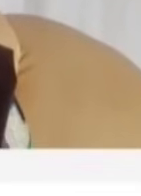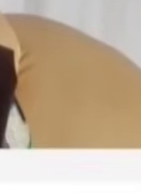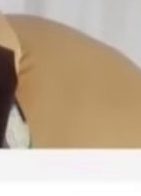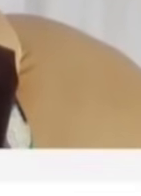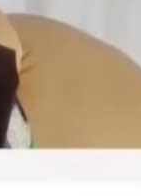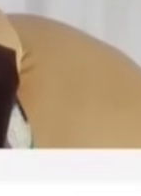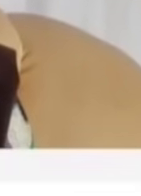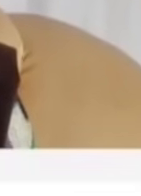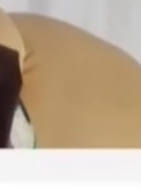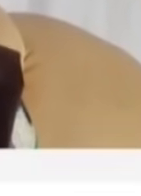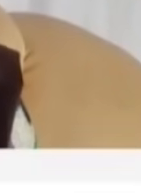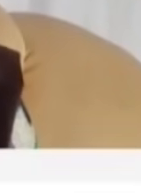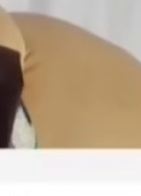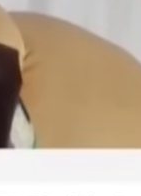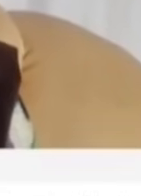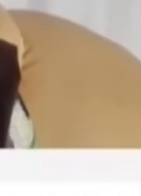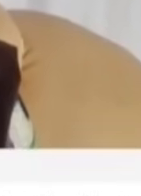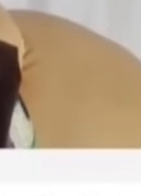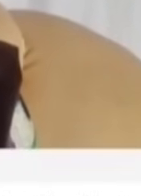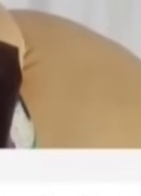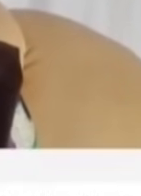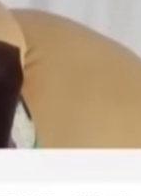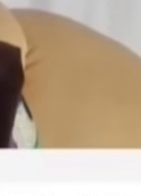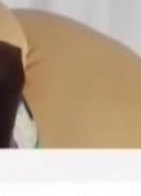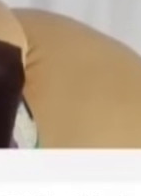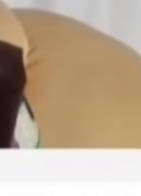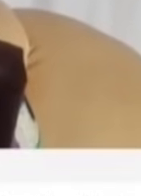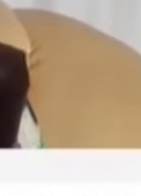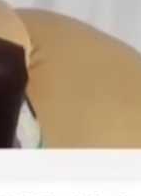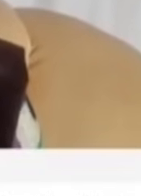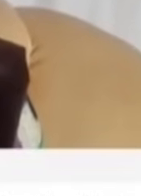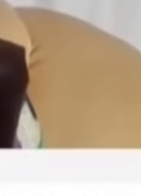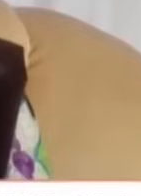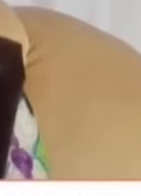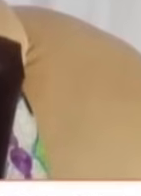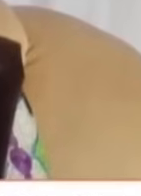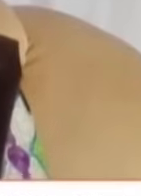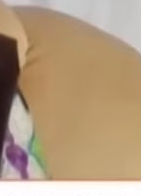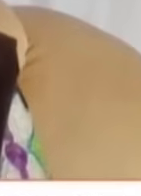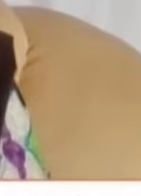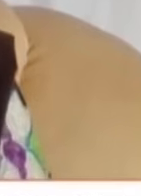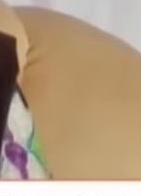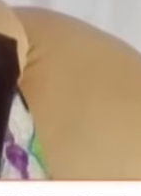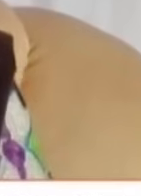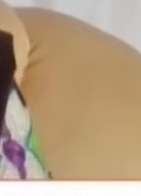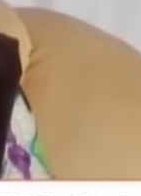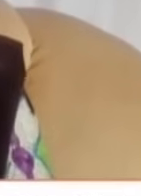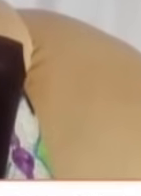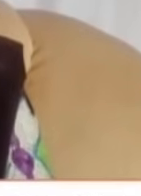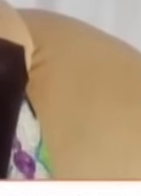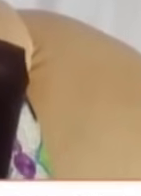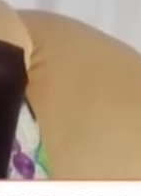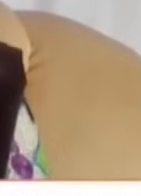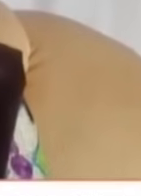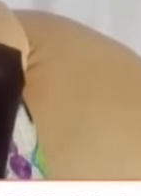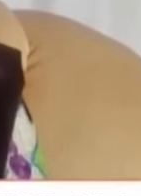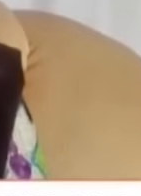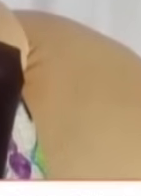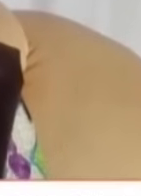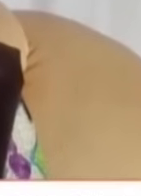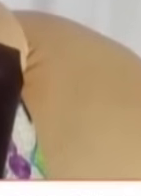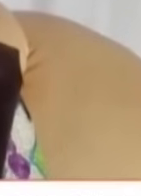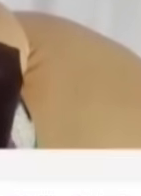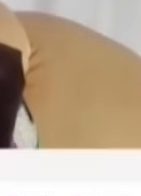ebukedde enkakasa nti erabwa abantu ba Uganda yonna ate era gyenkakasa nti erabwa abazzukulu